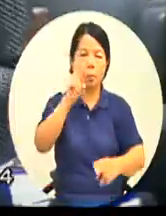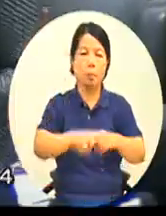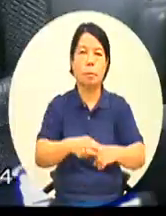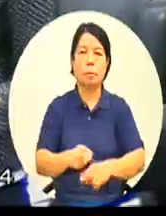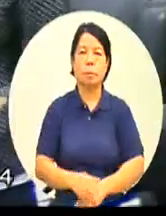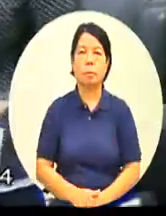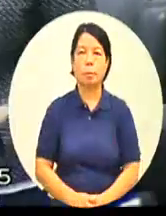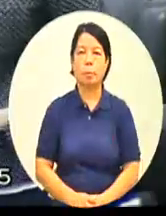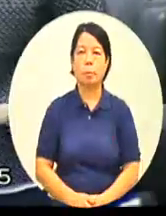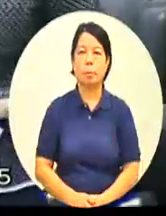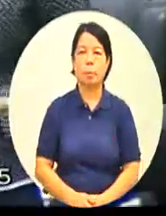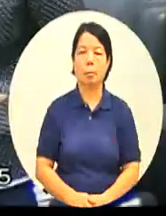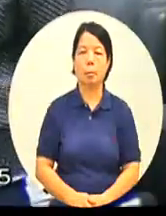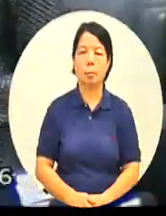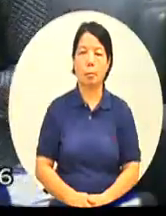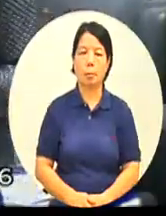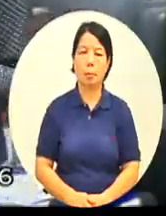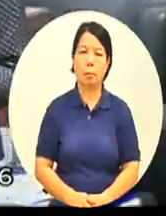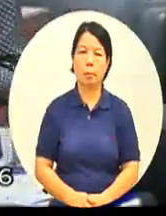来，请郑局长答复。